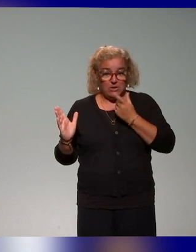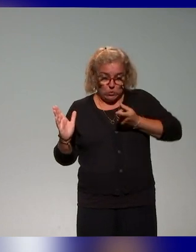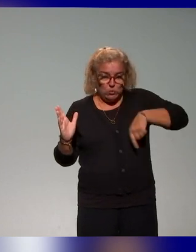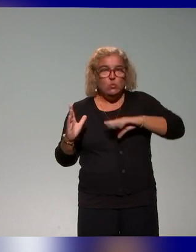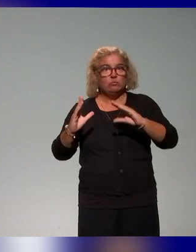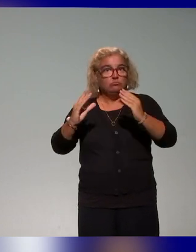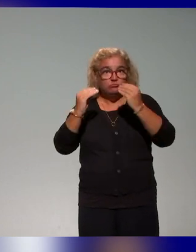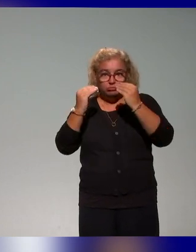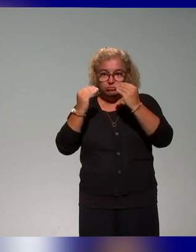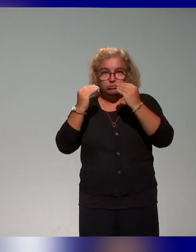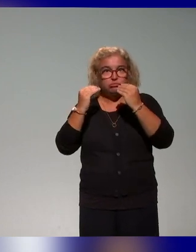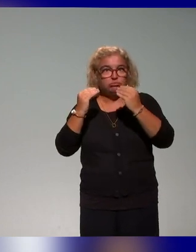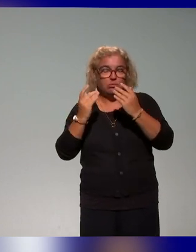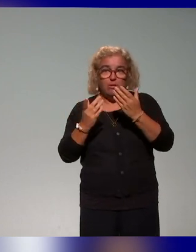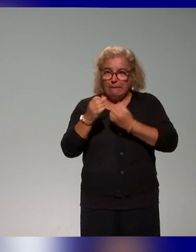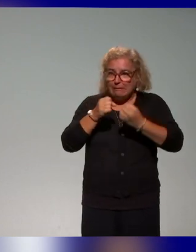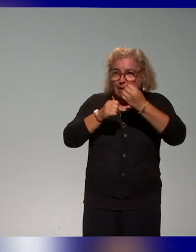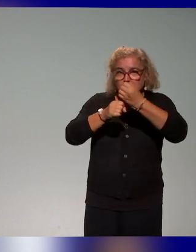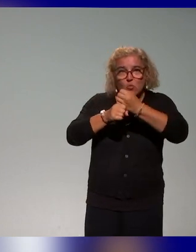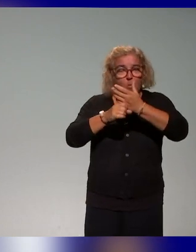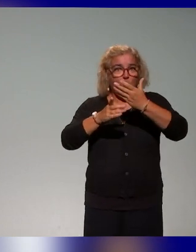pour concevoir une formation